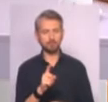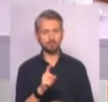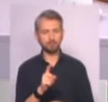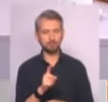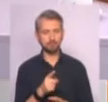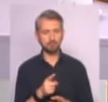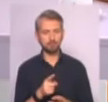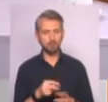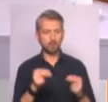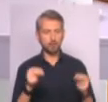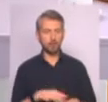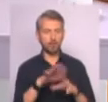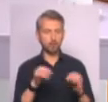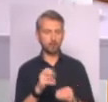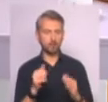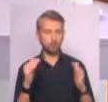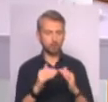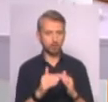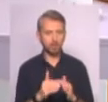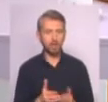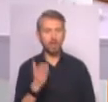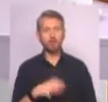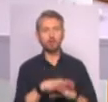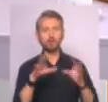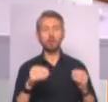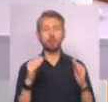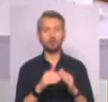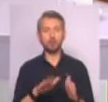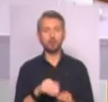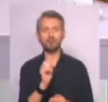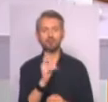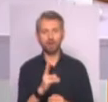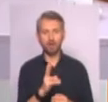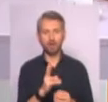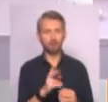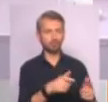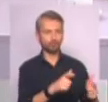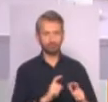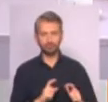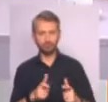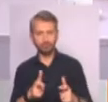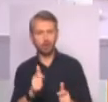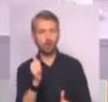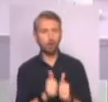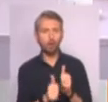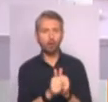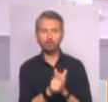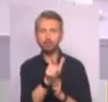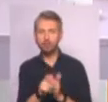відповідно укладається загалом на будинок. Потім, якщо загалом на будинок, то ЖЕК потім перевиставляє відповідно кожному